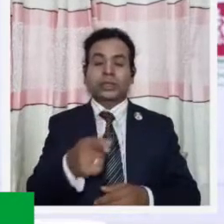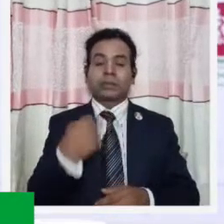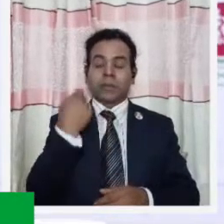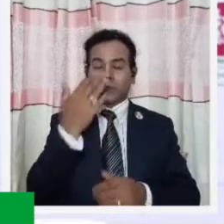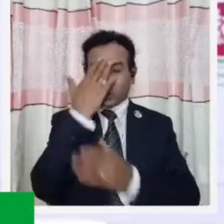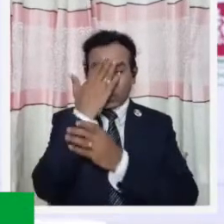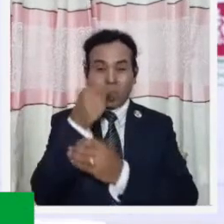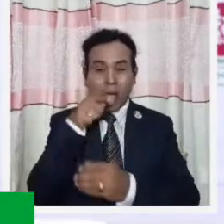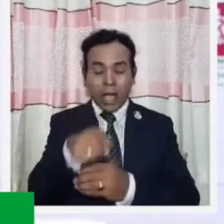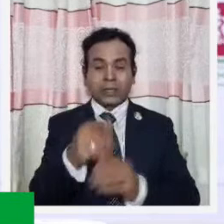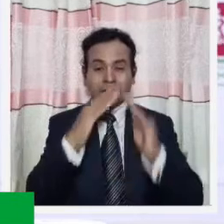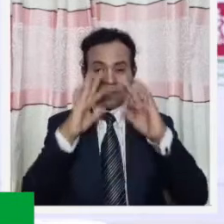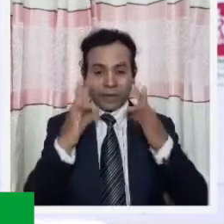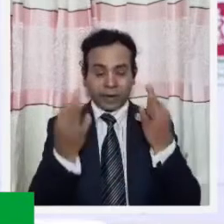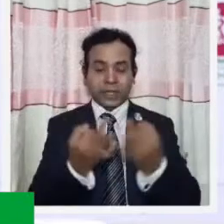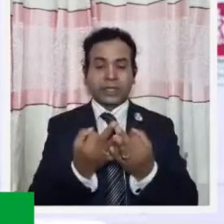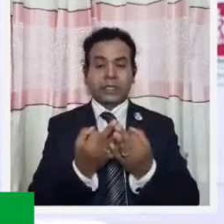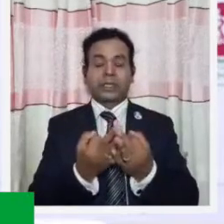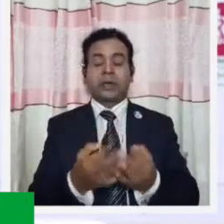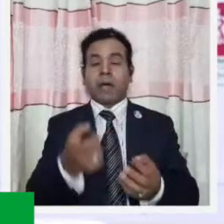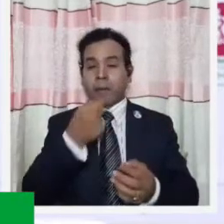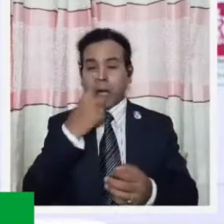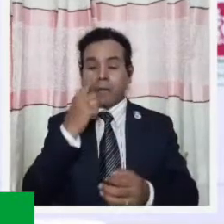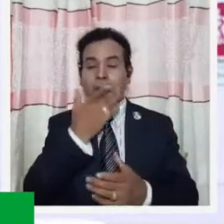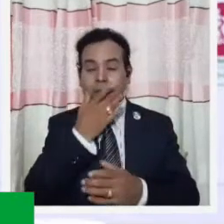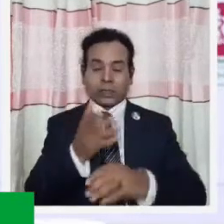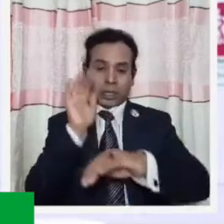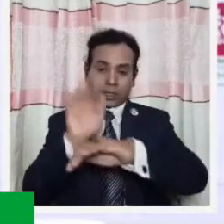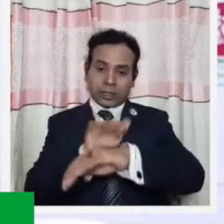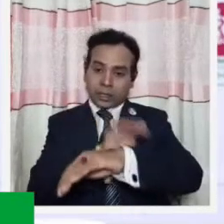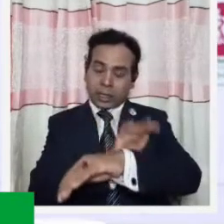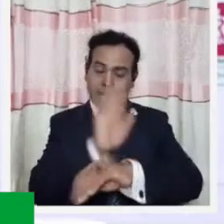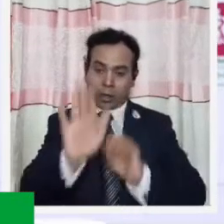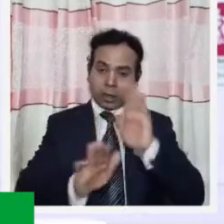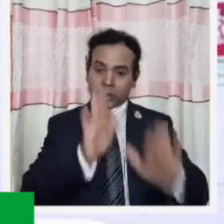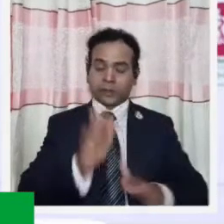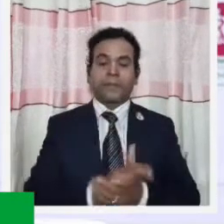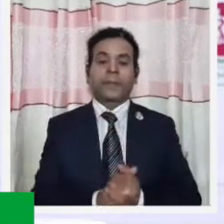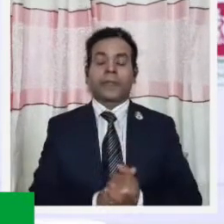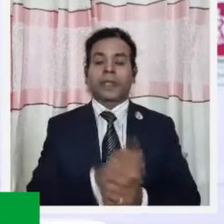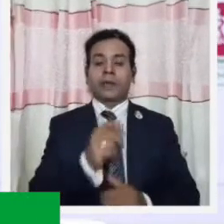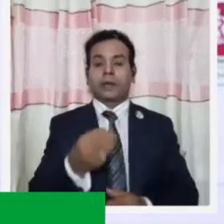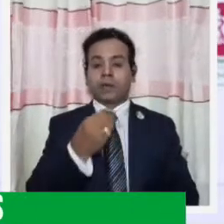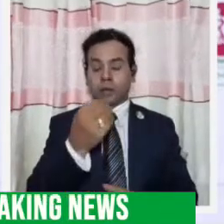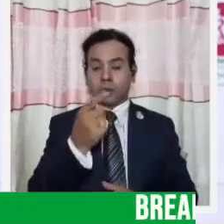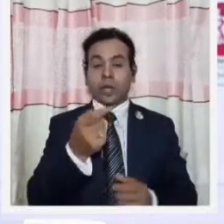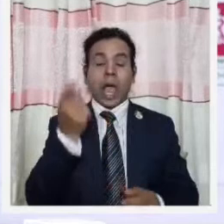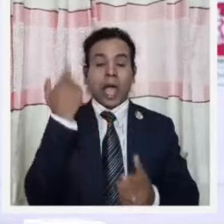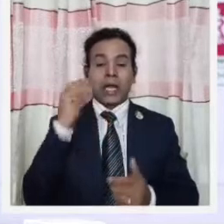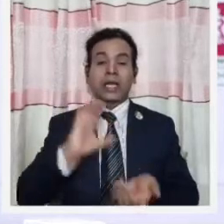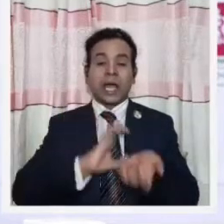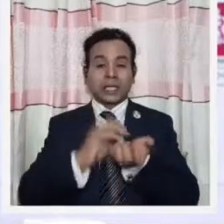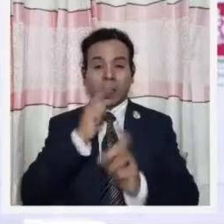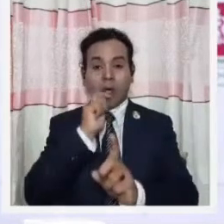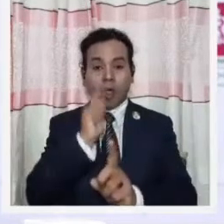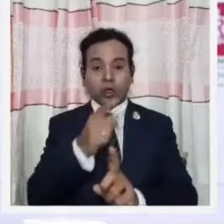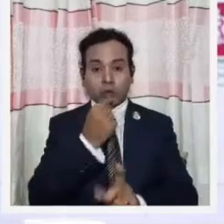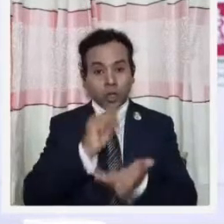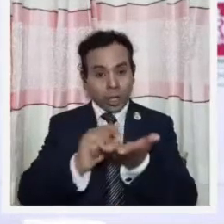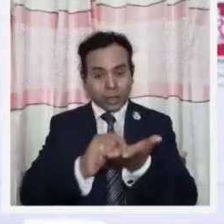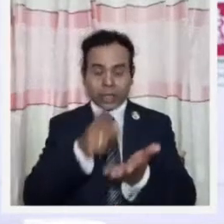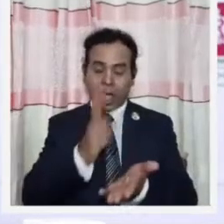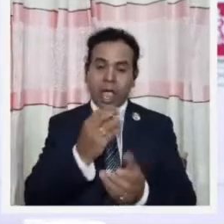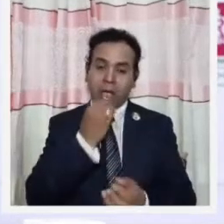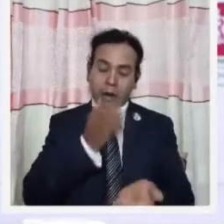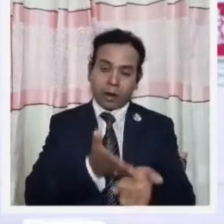ধুন। যারা বয়োবৃদ্ধ আছে তাদের প্রতি বিশেষভাবে নজর দিন, এবং যাদের অসংক্রামক ব্যাধি আছে তারা